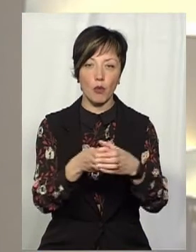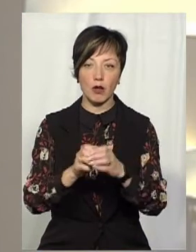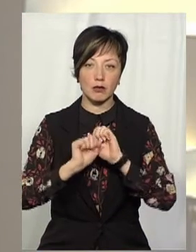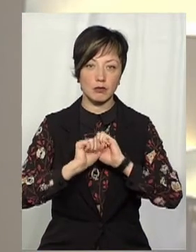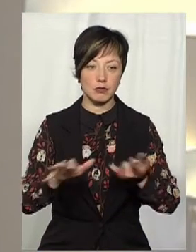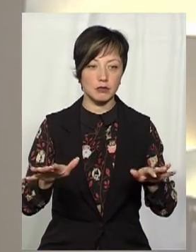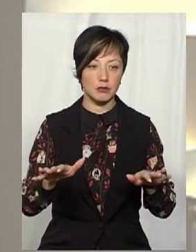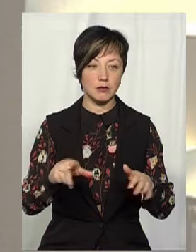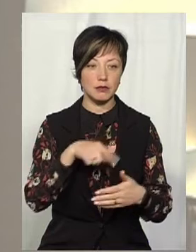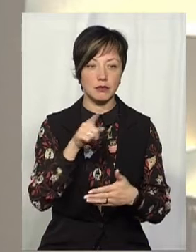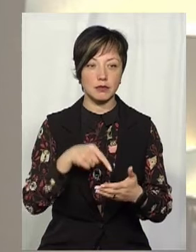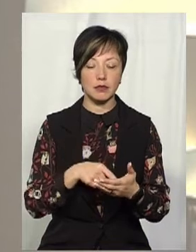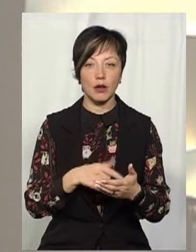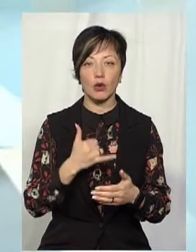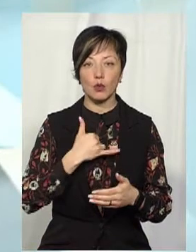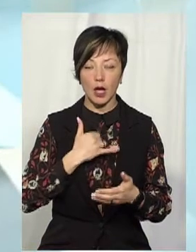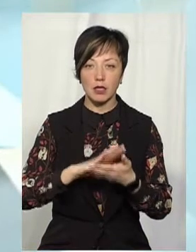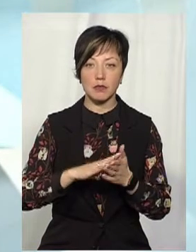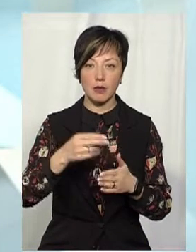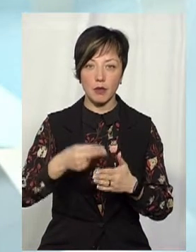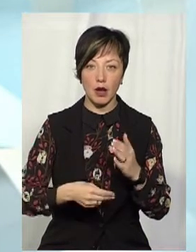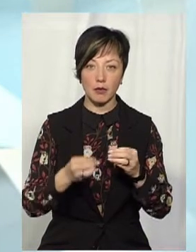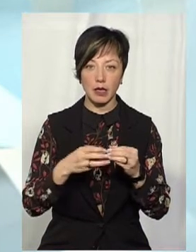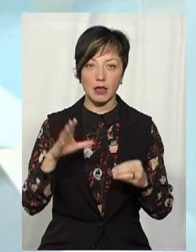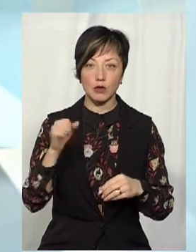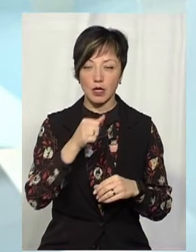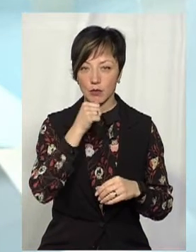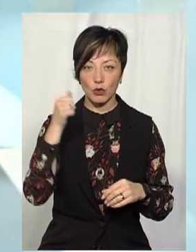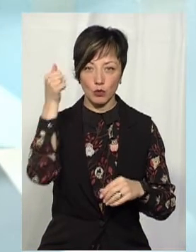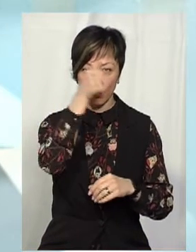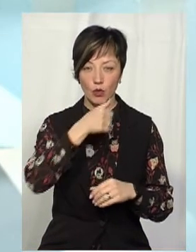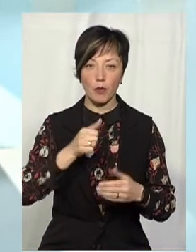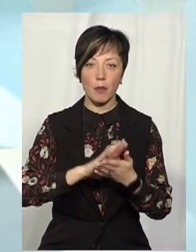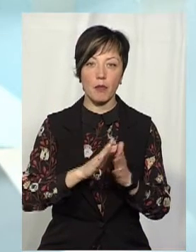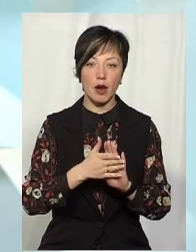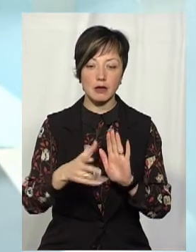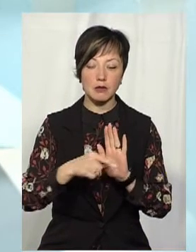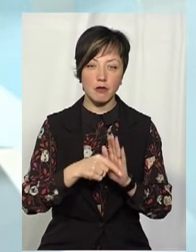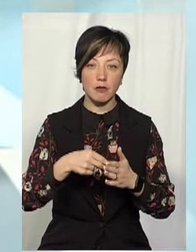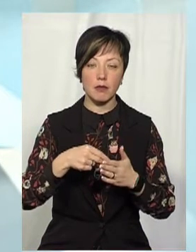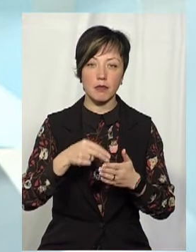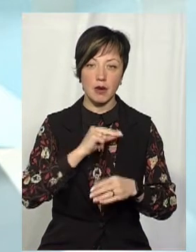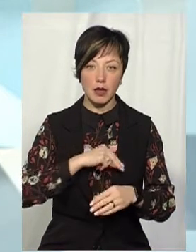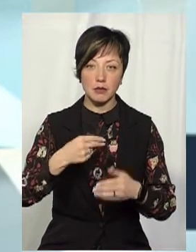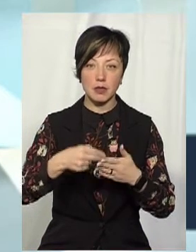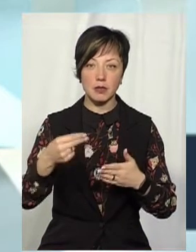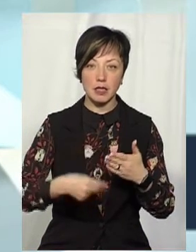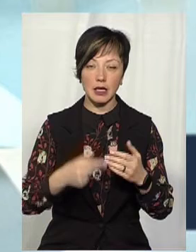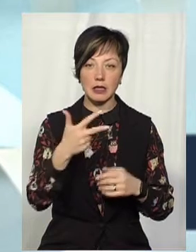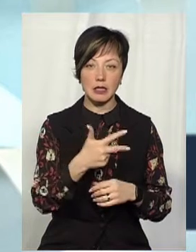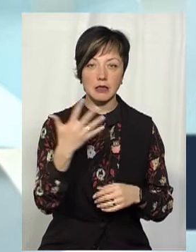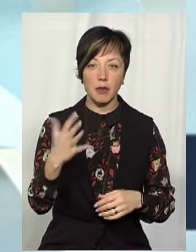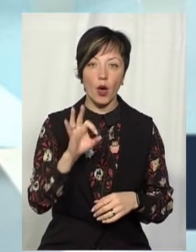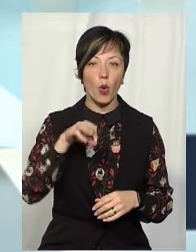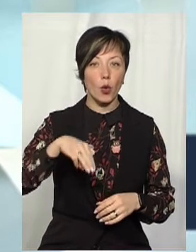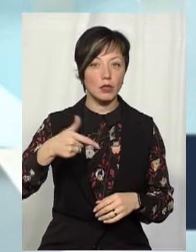вони роз'їхали. В нас меморандум 15 серпня минулого року, меморандум про співпрацю підписали 35